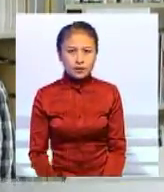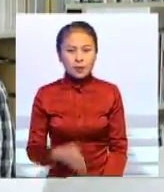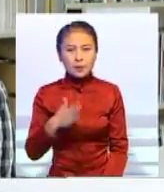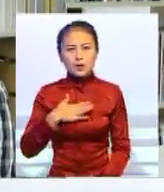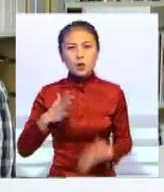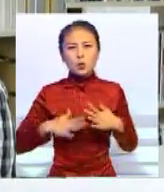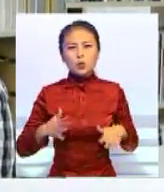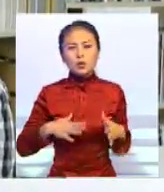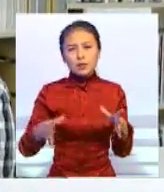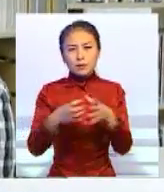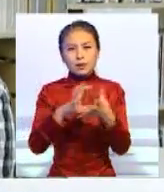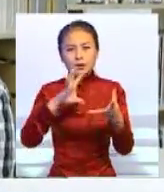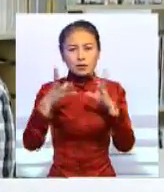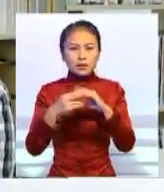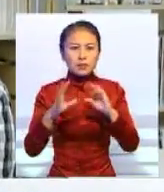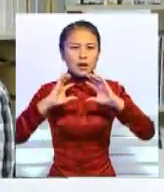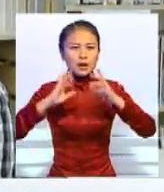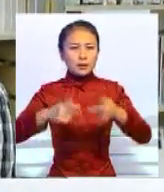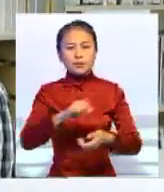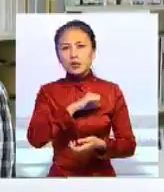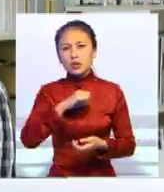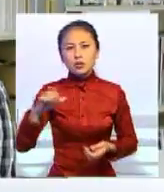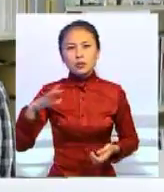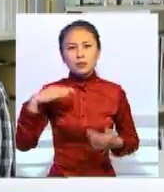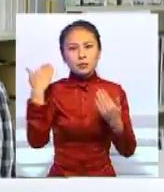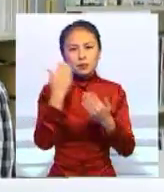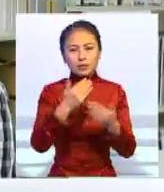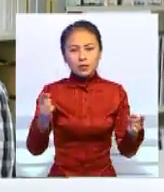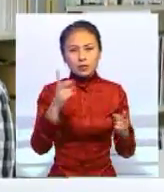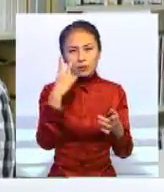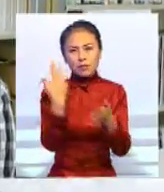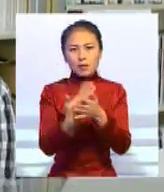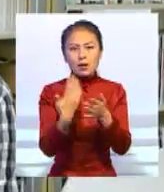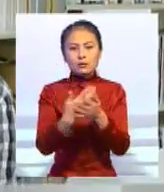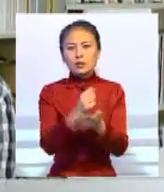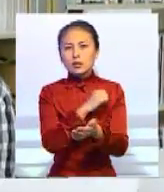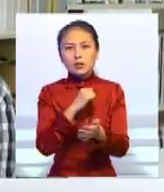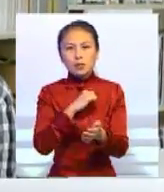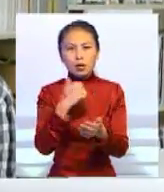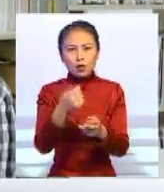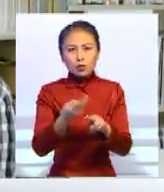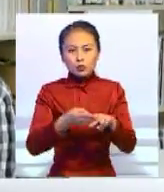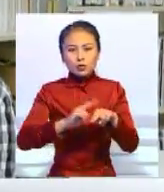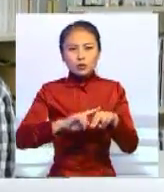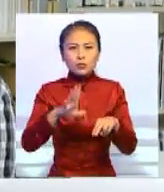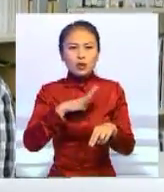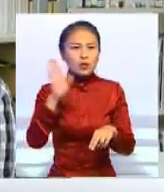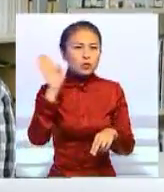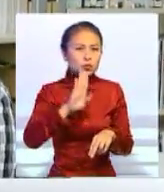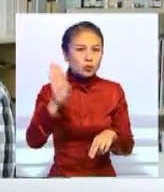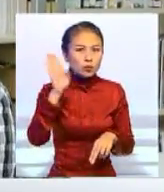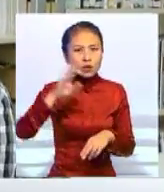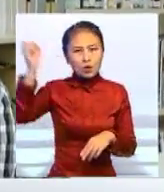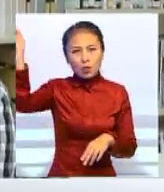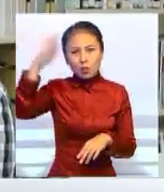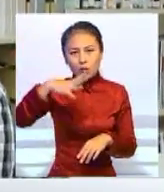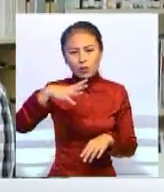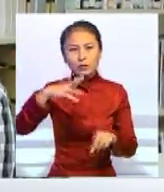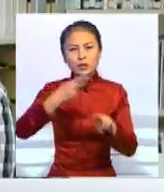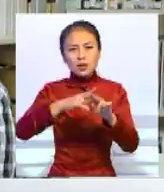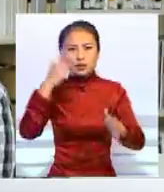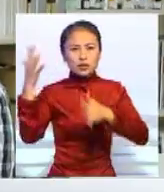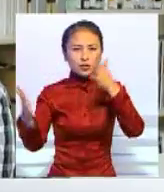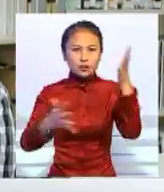Біз Грузияның әлемдік аренада транзиттік мемлекет екенін тағы да бір көрсеттік. Еліміздің су, күн және жел энергиясы